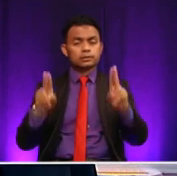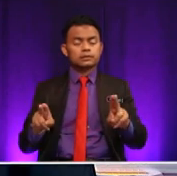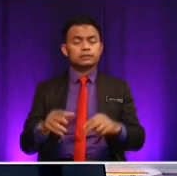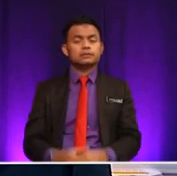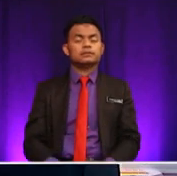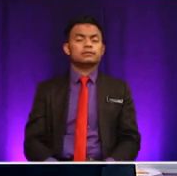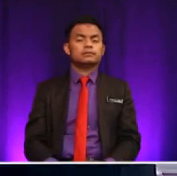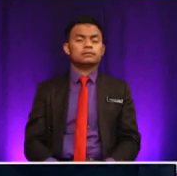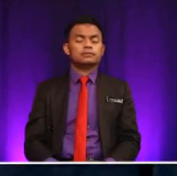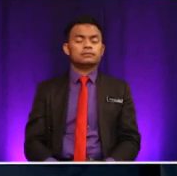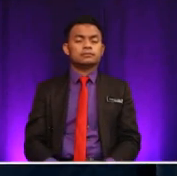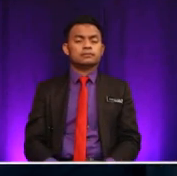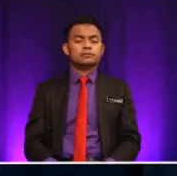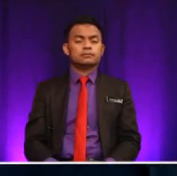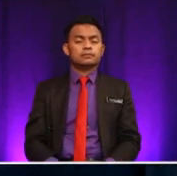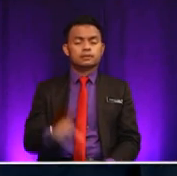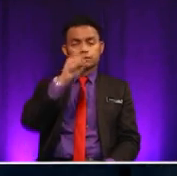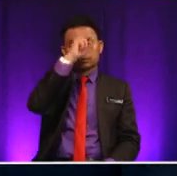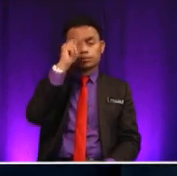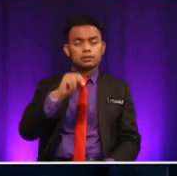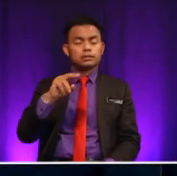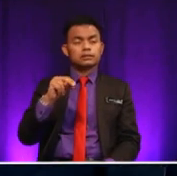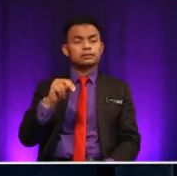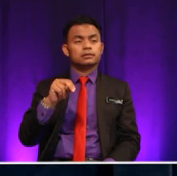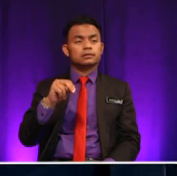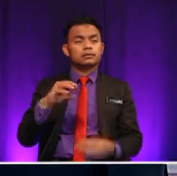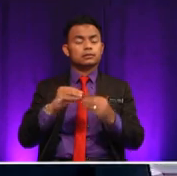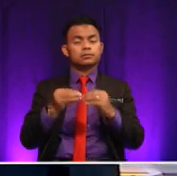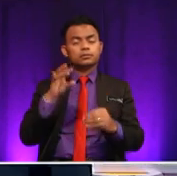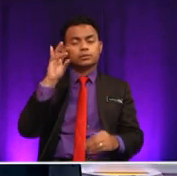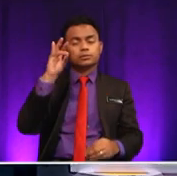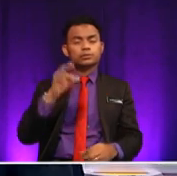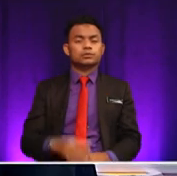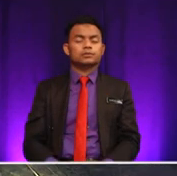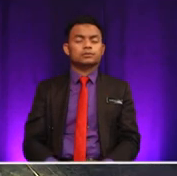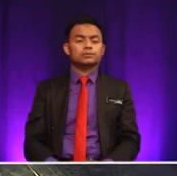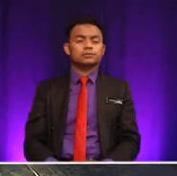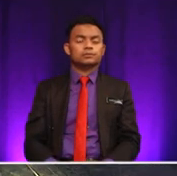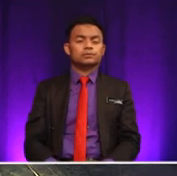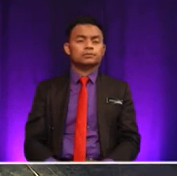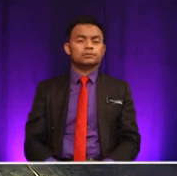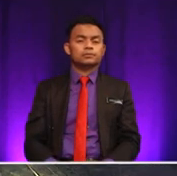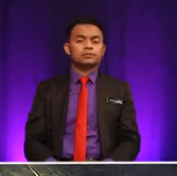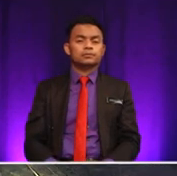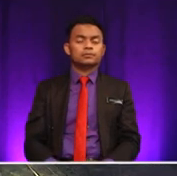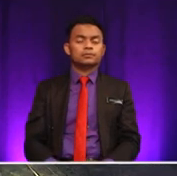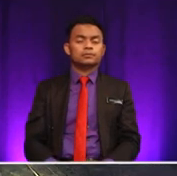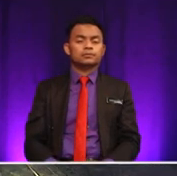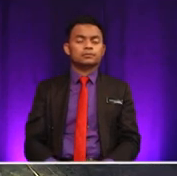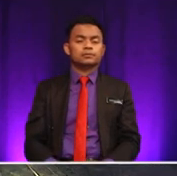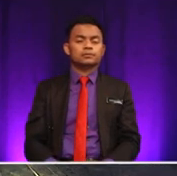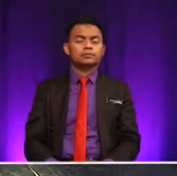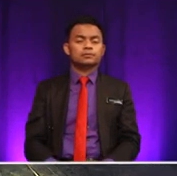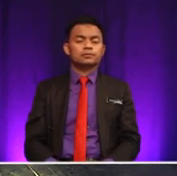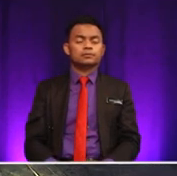seterusnya kita pergi kepada persoalan 67 cepat betul jadi soal